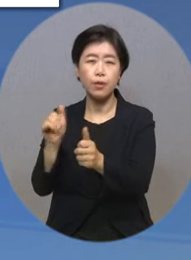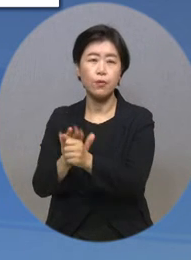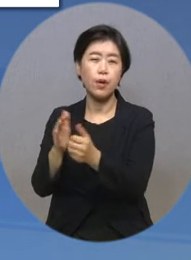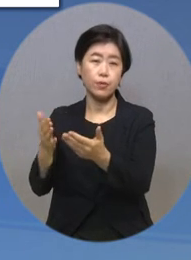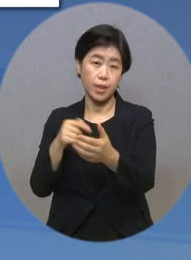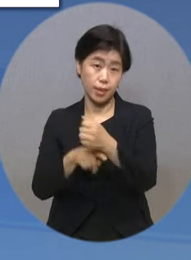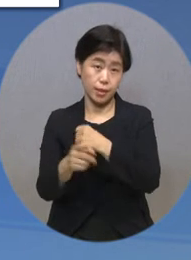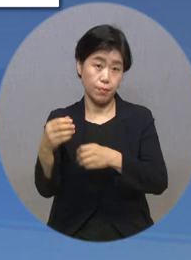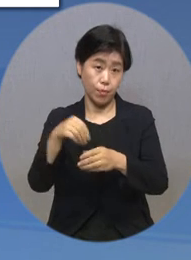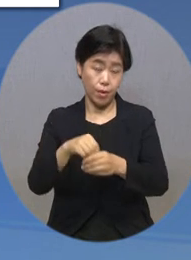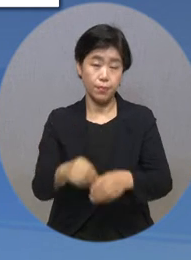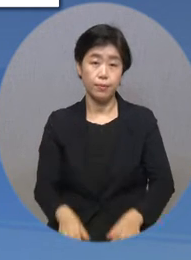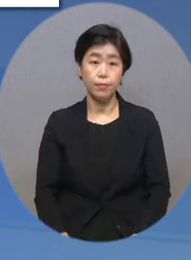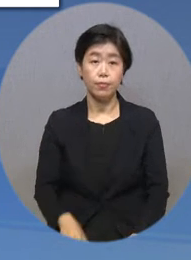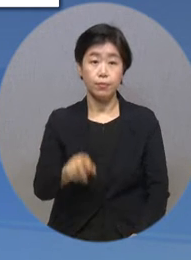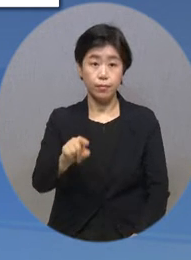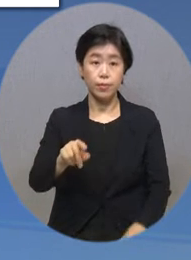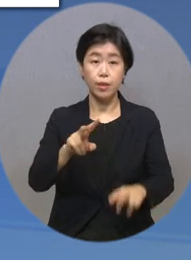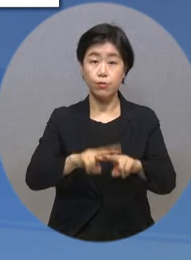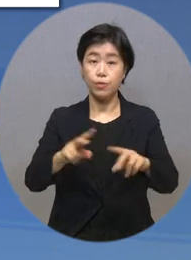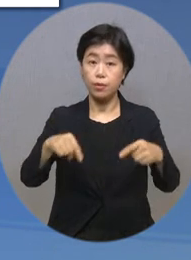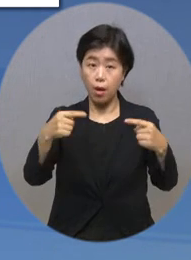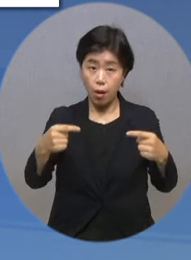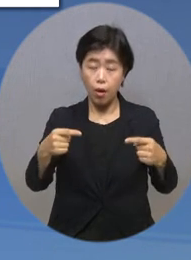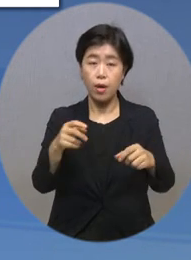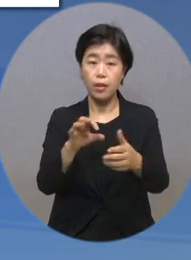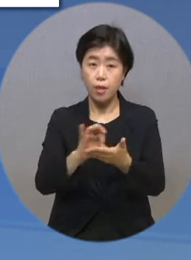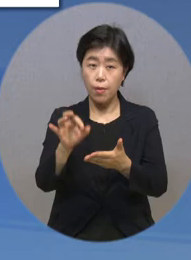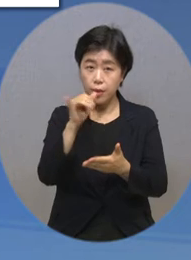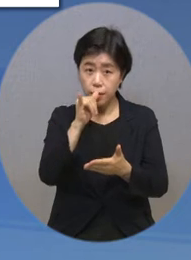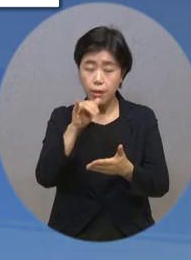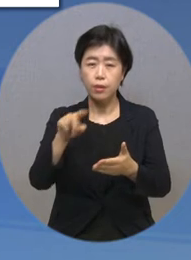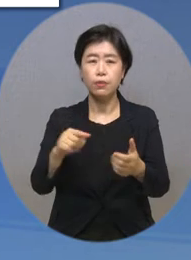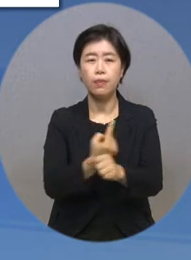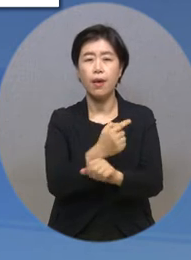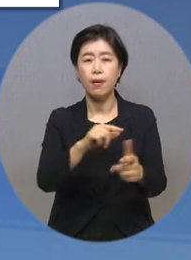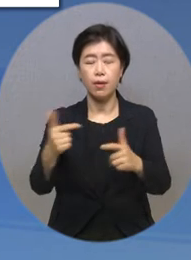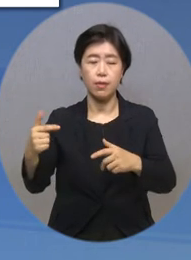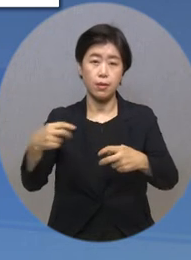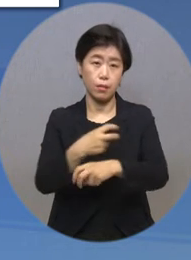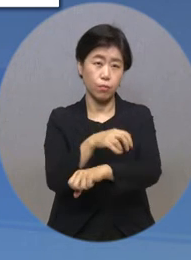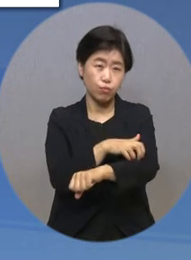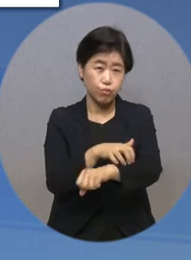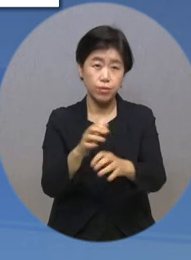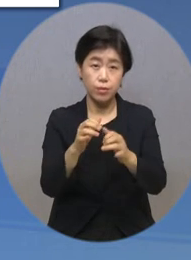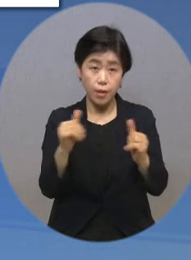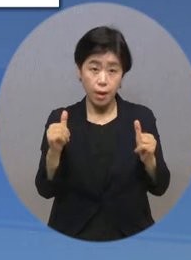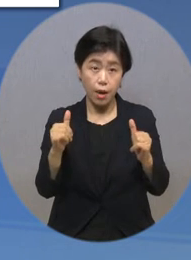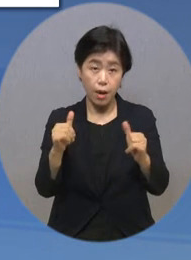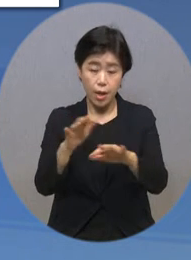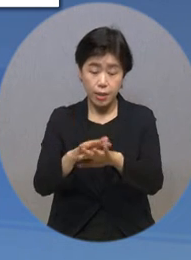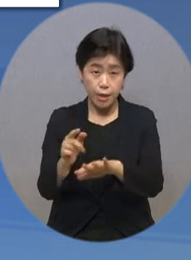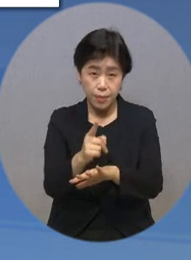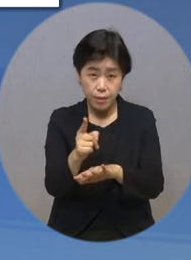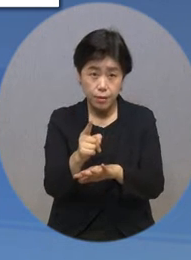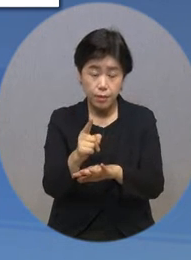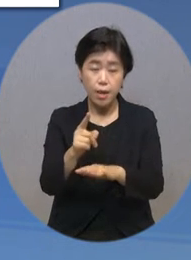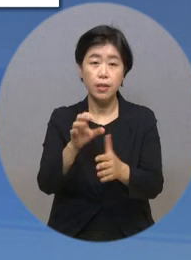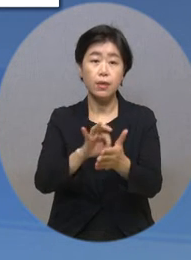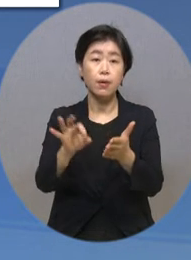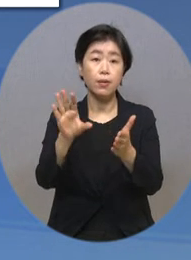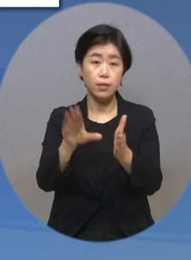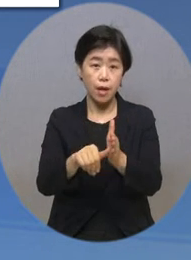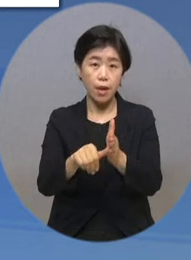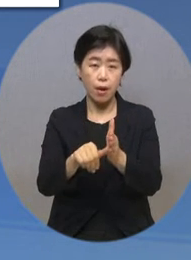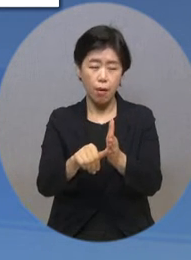이 프로젝트는 현재 휠체어 등을 이용하는 교통약자 장애인들이 내비게이션을 이용할 때 장애물로 인해 건물에